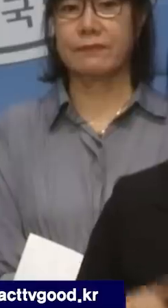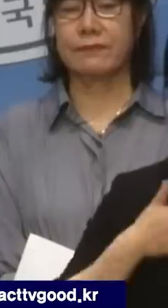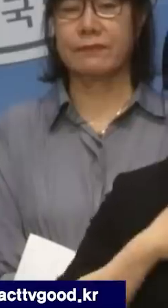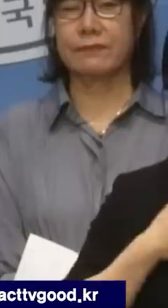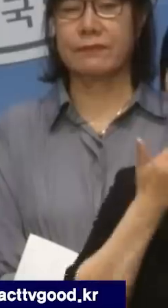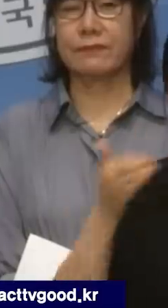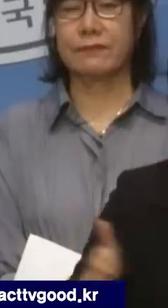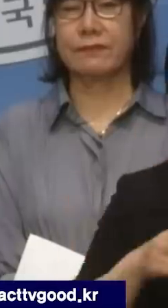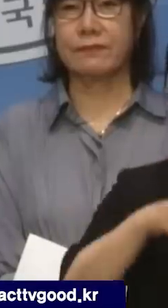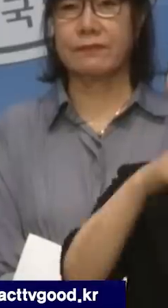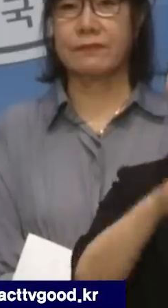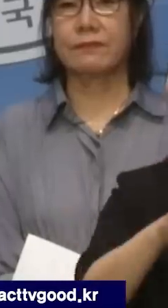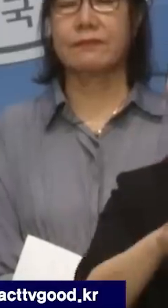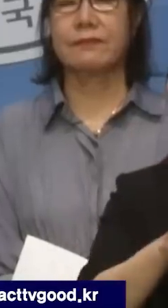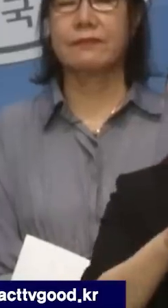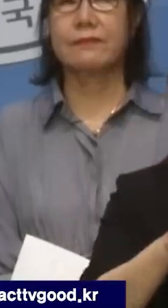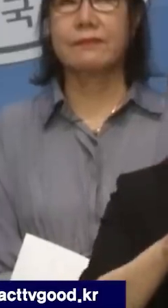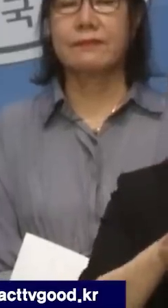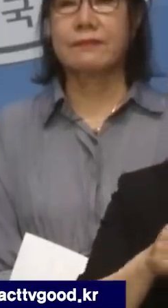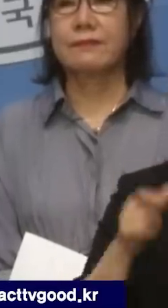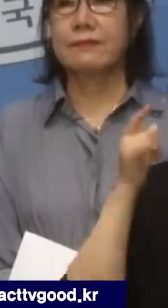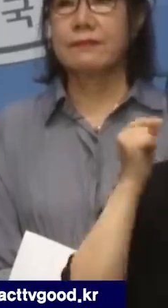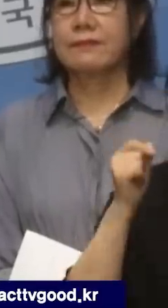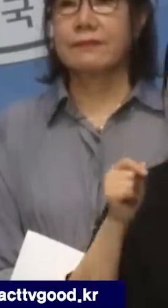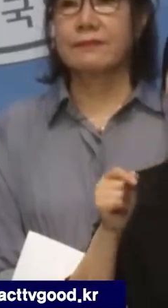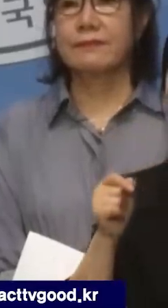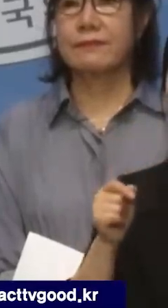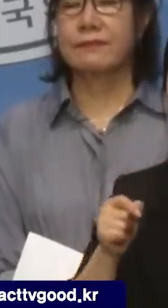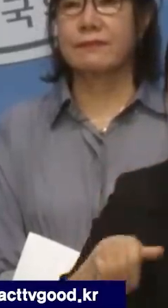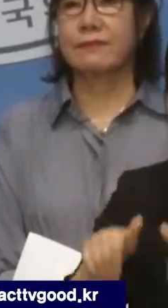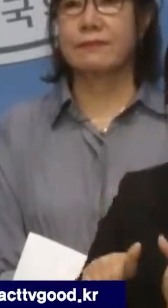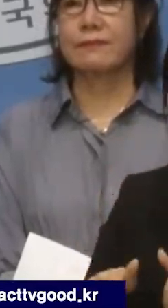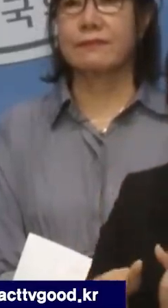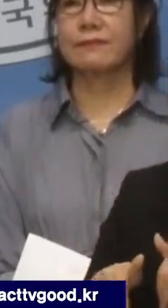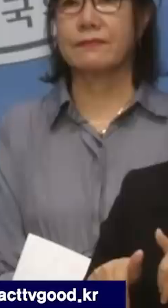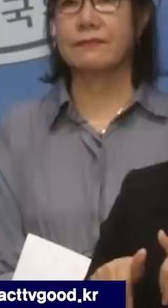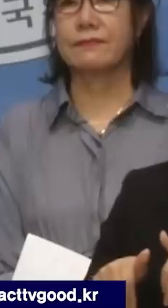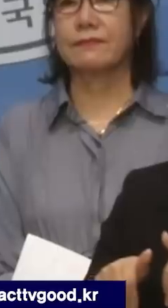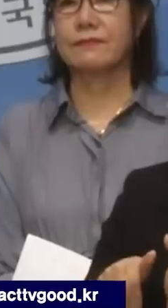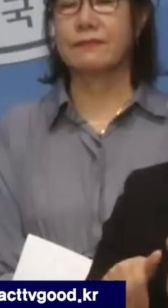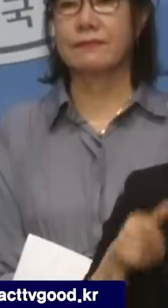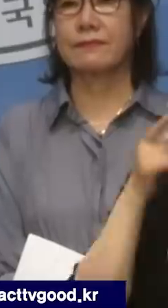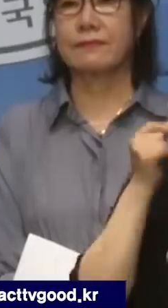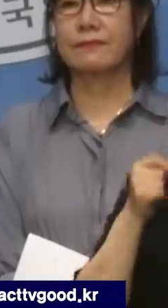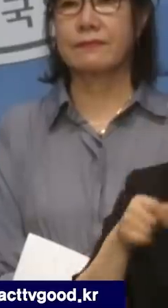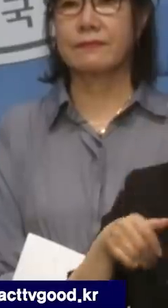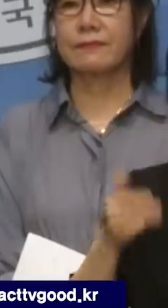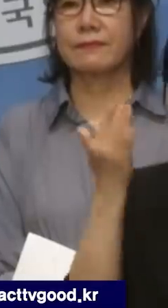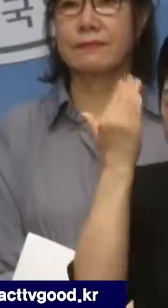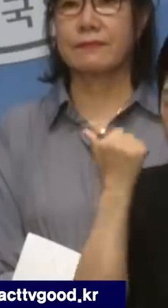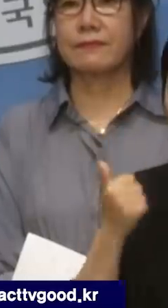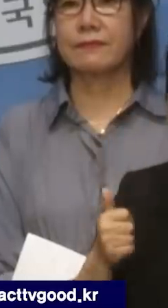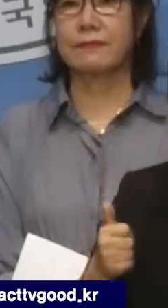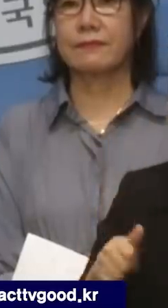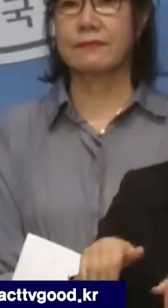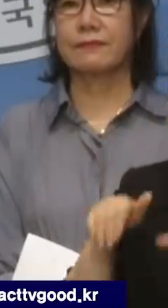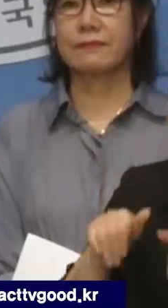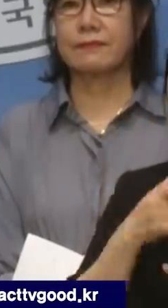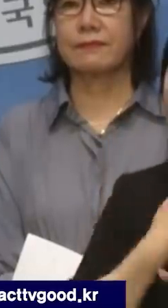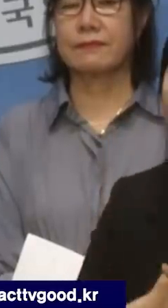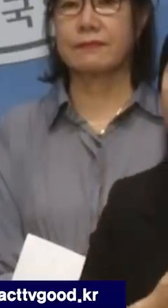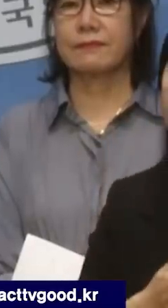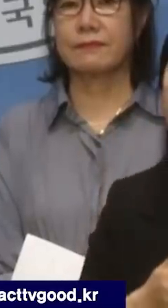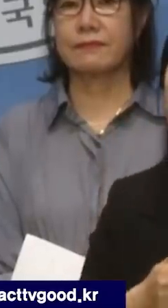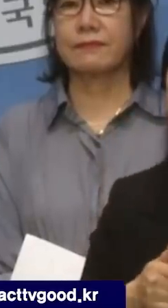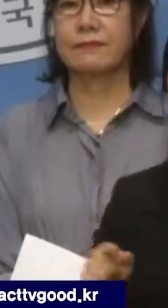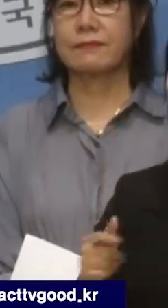제가 경기도당 대일 굴욕외교 대책위원장으로서 독도를 방문한 적이 있습니다. 그때 제주 해녀